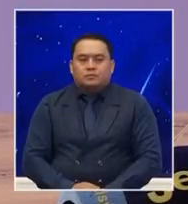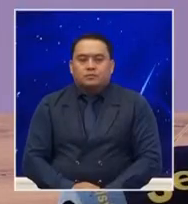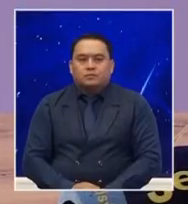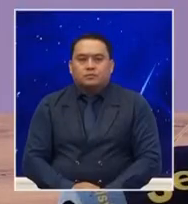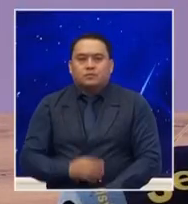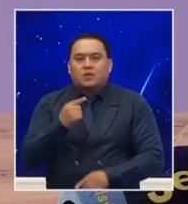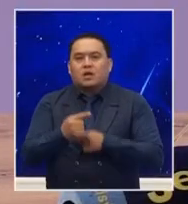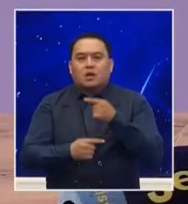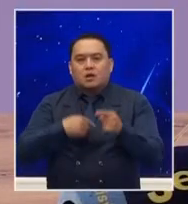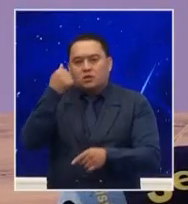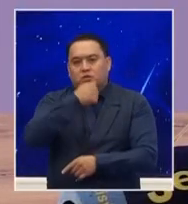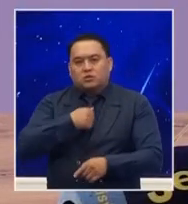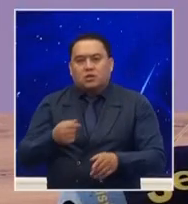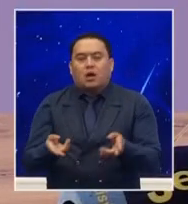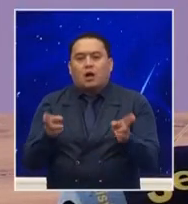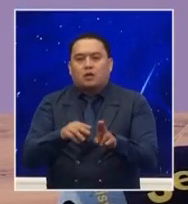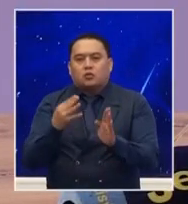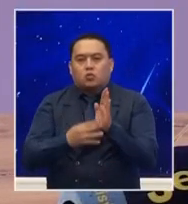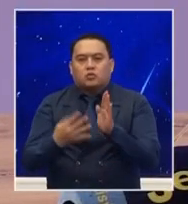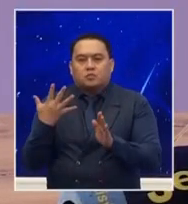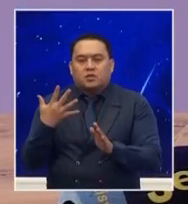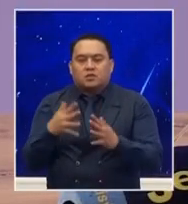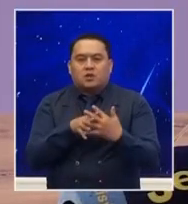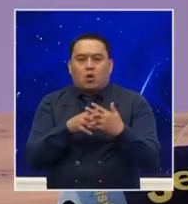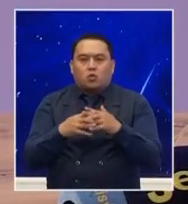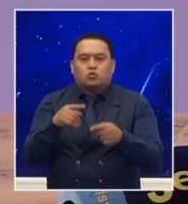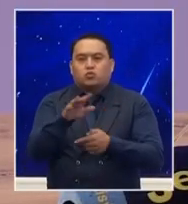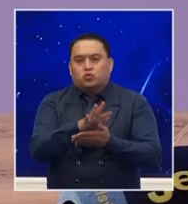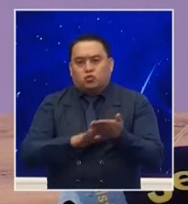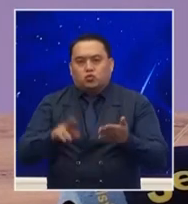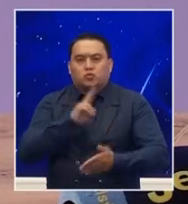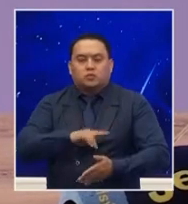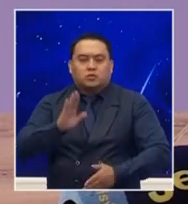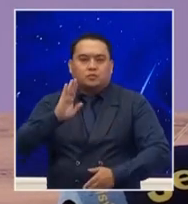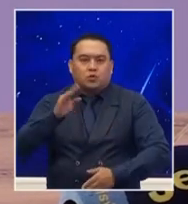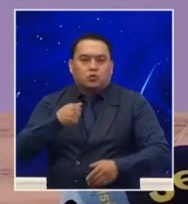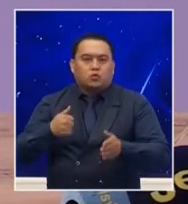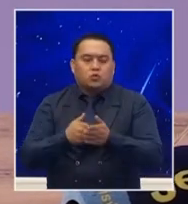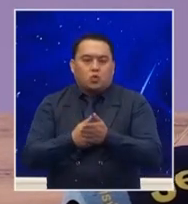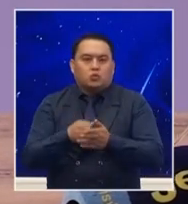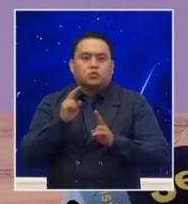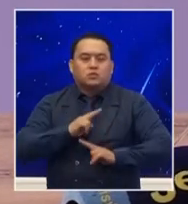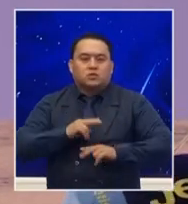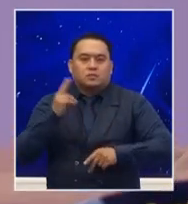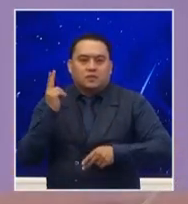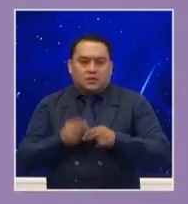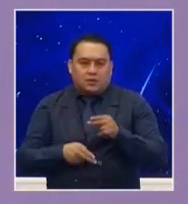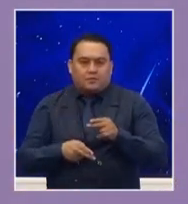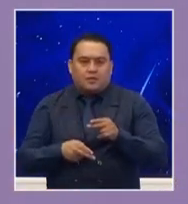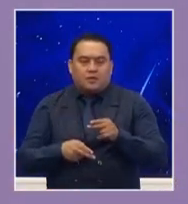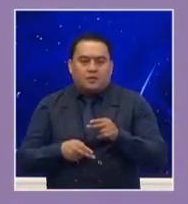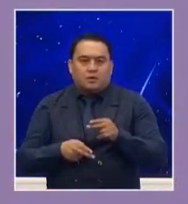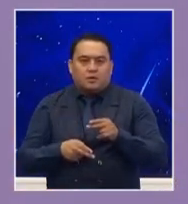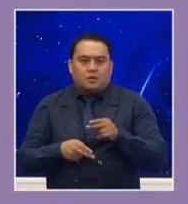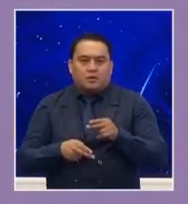Келесі жылы қалған 95 елді мекенге сол жұмыс ары қарай жалғасын табады. Жылдың аяғына дейін ол жұмыс та бітеді.